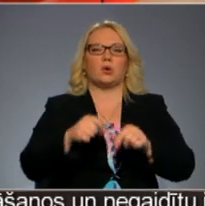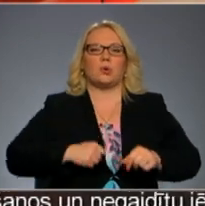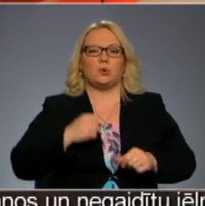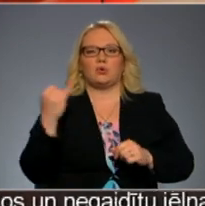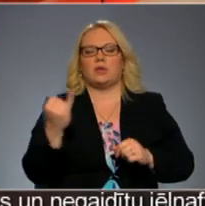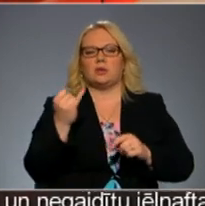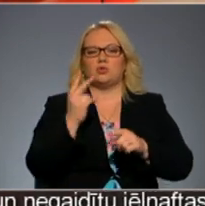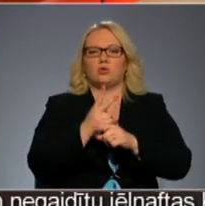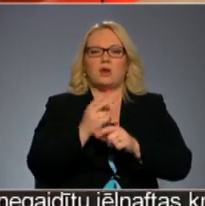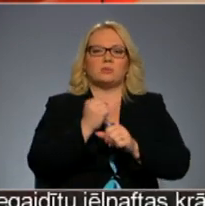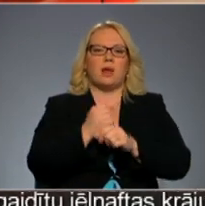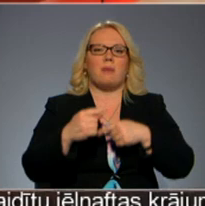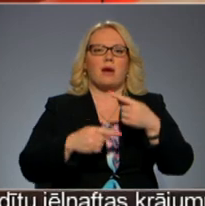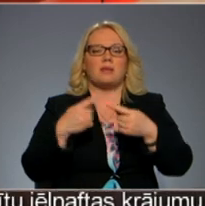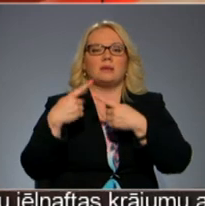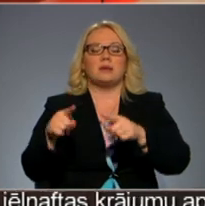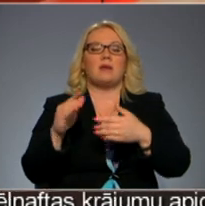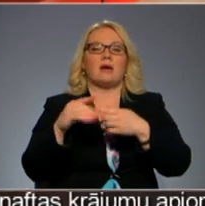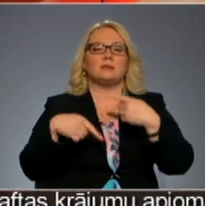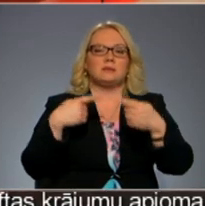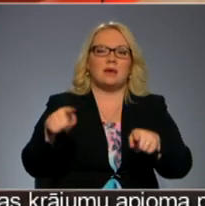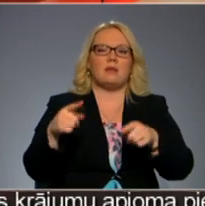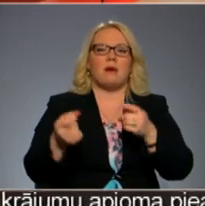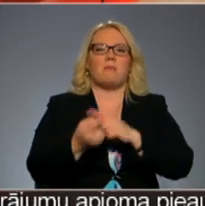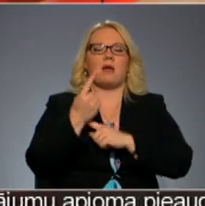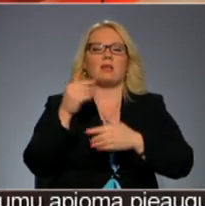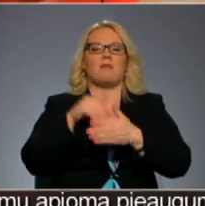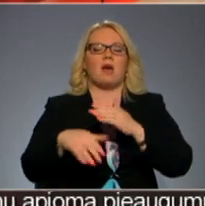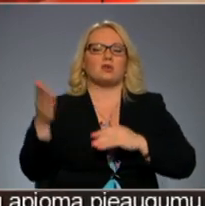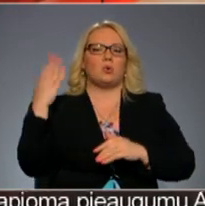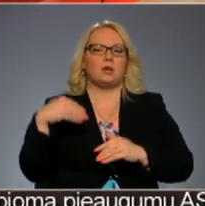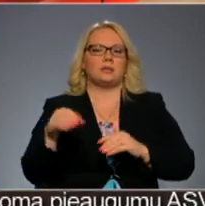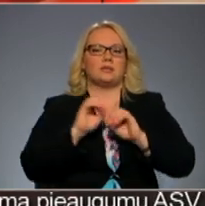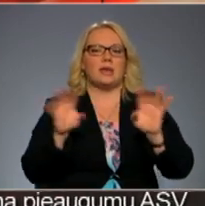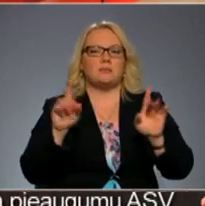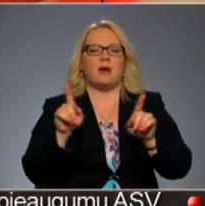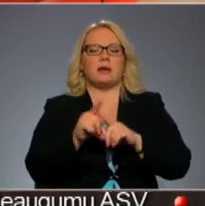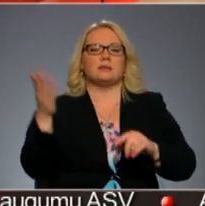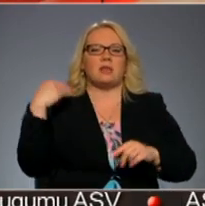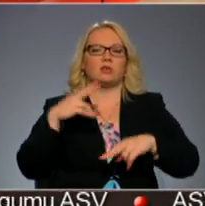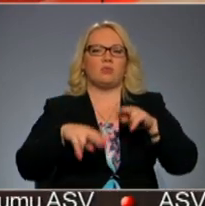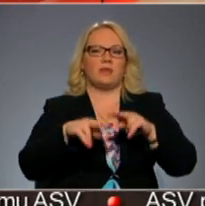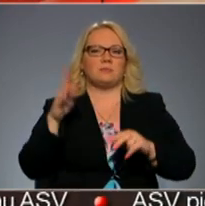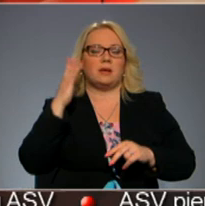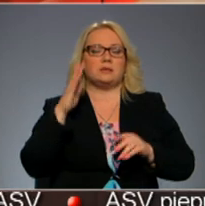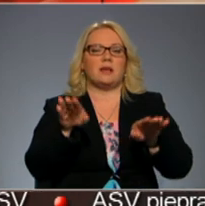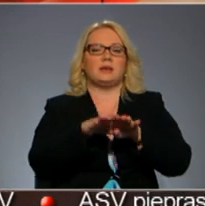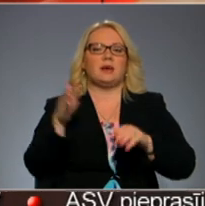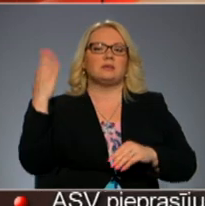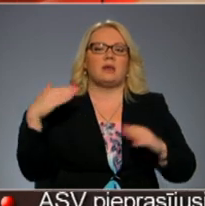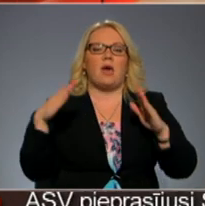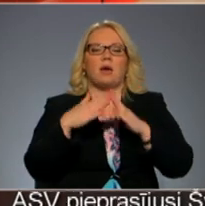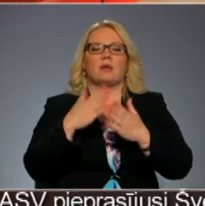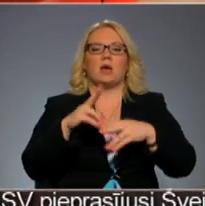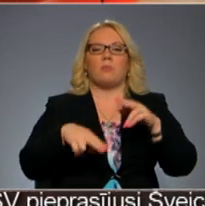interesants uzdevums. Darba gaitā citais cita atklājas gan vēsturiskas liecības, gan senās būvniecības principi. Līdzās senajai ēkai tiek būvēta